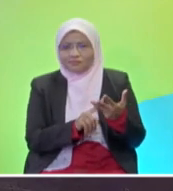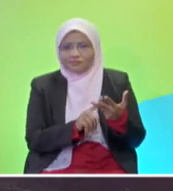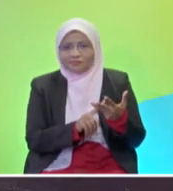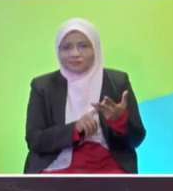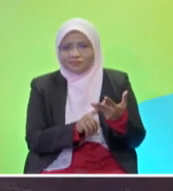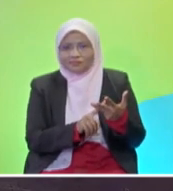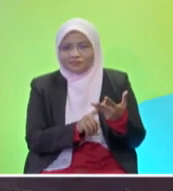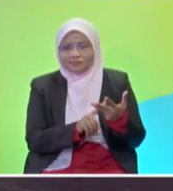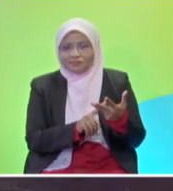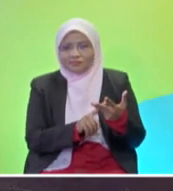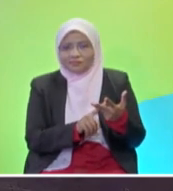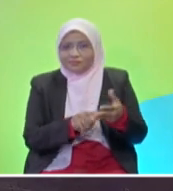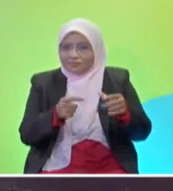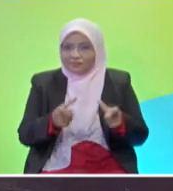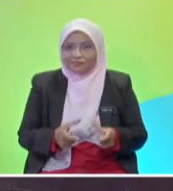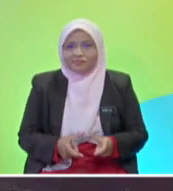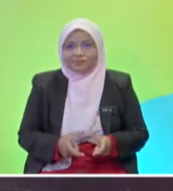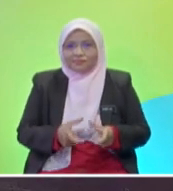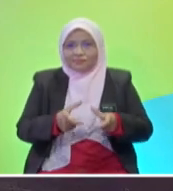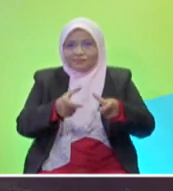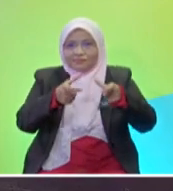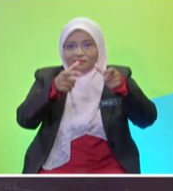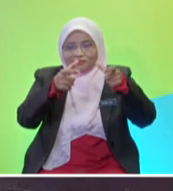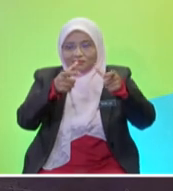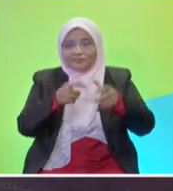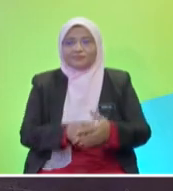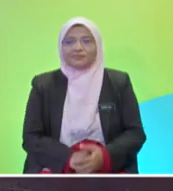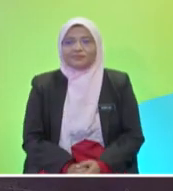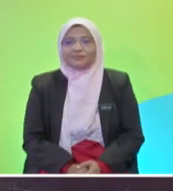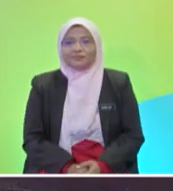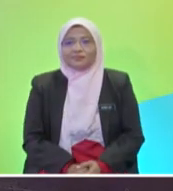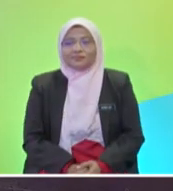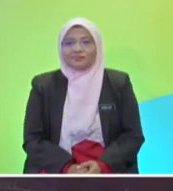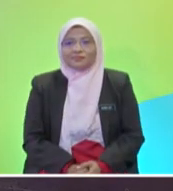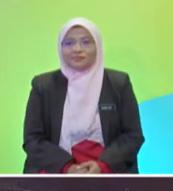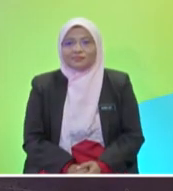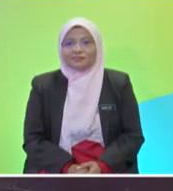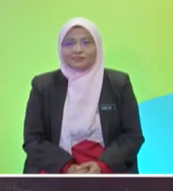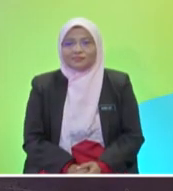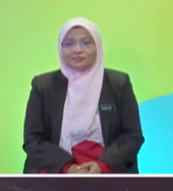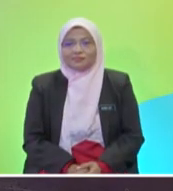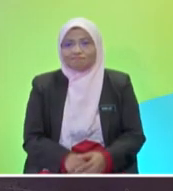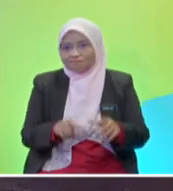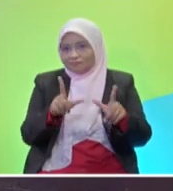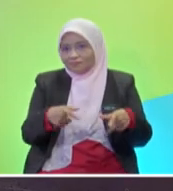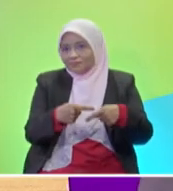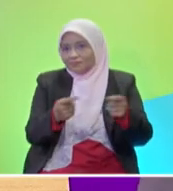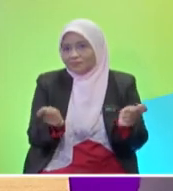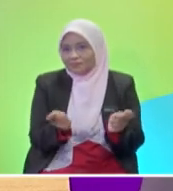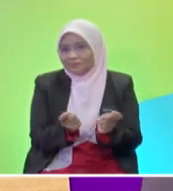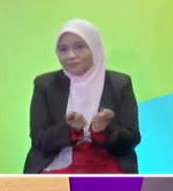ialah batang. Okey, betul Mira. Ini ialah batang. Okey, Mira akan letakkan di